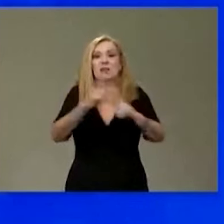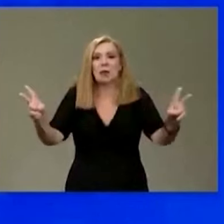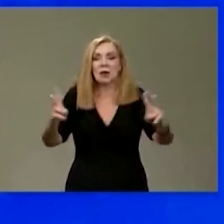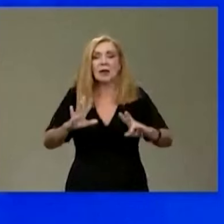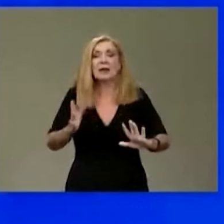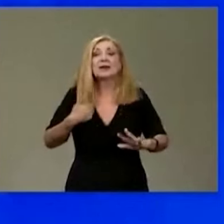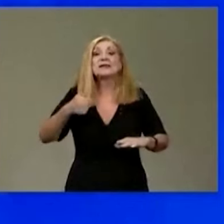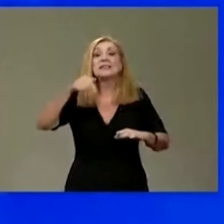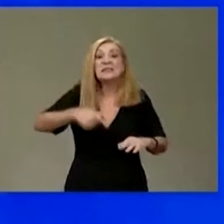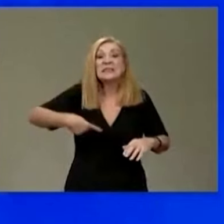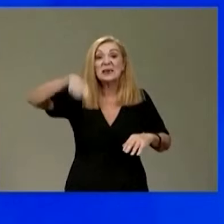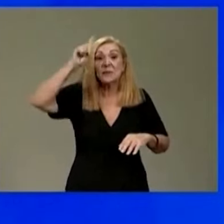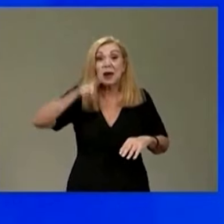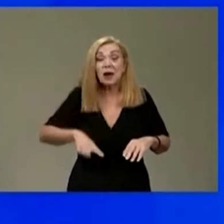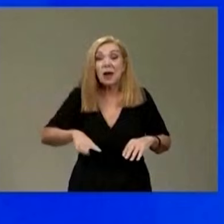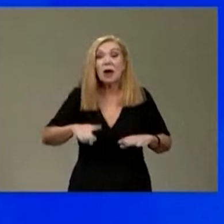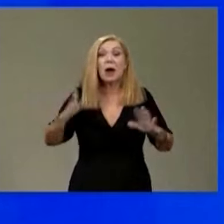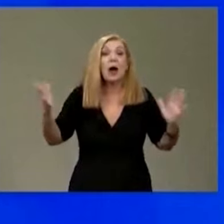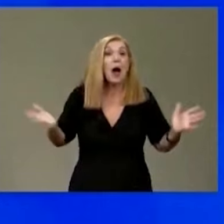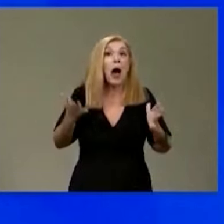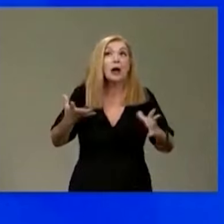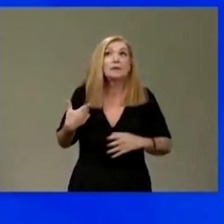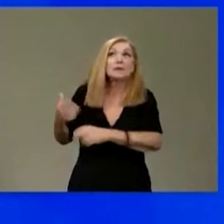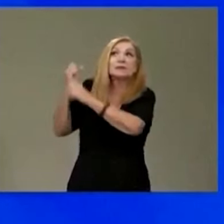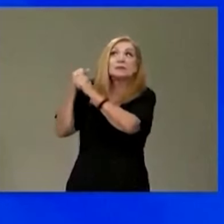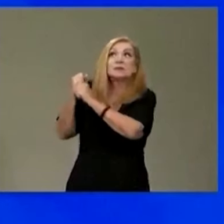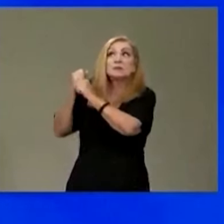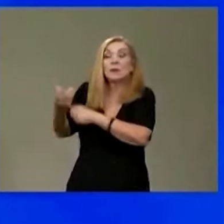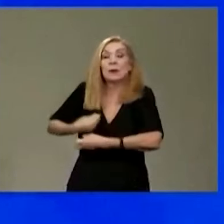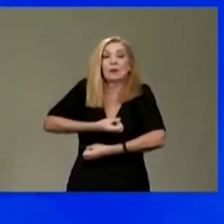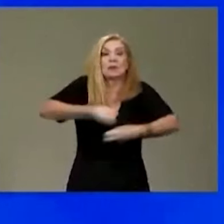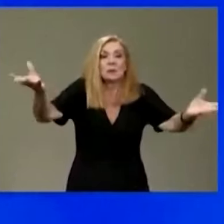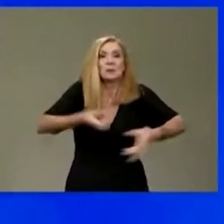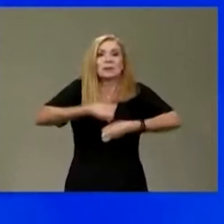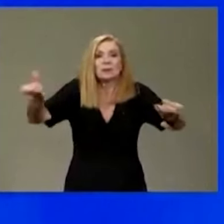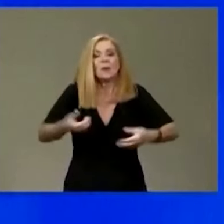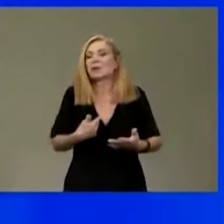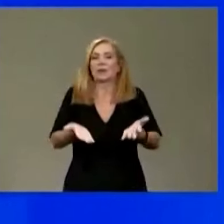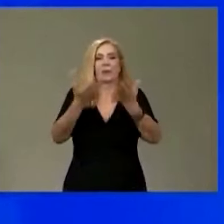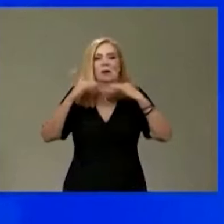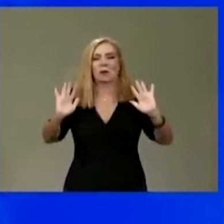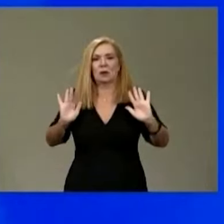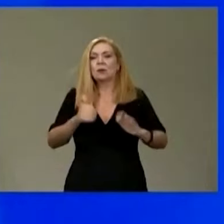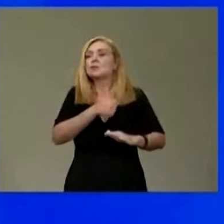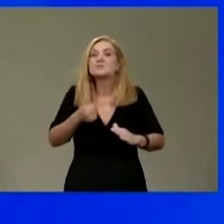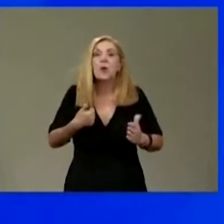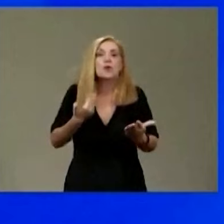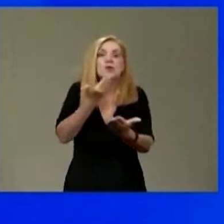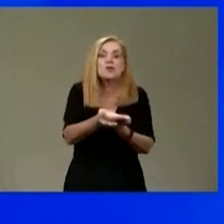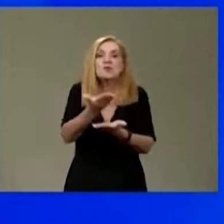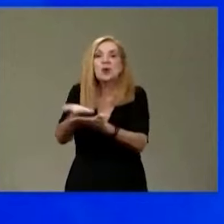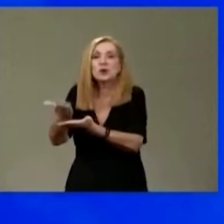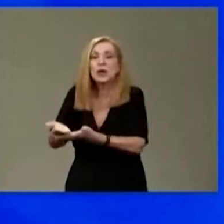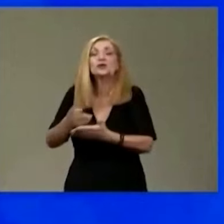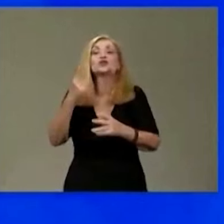atës a më shprit. Pa farsisht atyre që eshojn vendin për mesyzeve të tyre të erta, Greqia përndryshon. Nevoja në vitin 2019 ishën